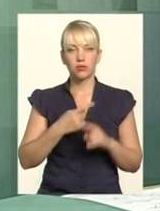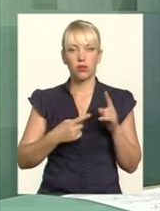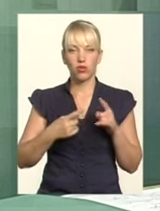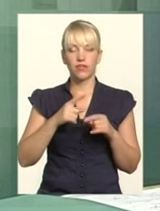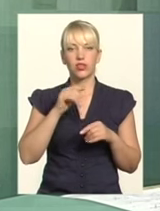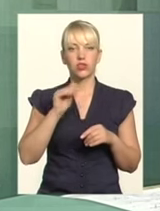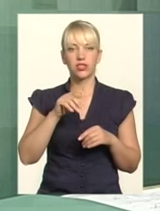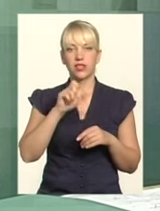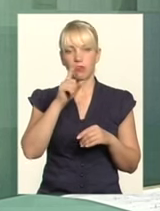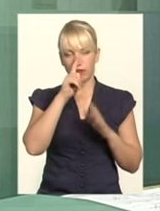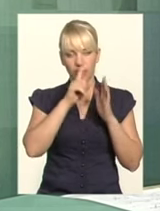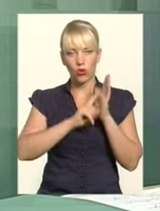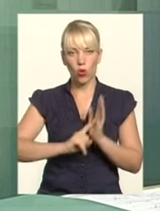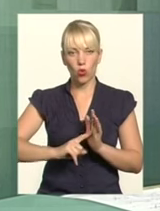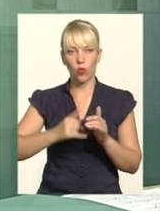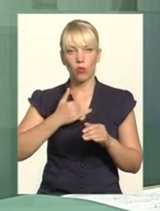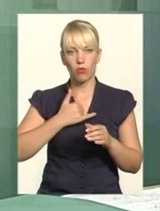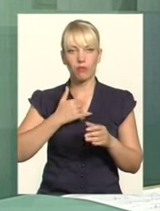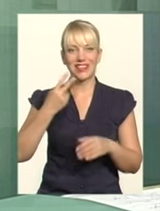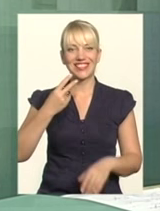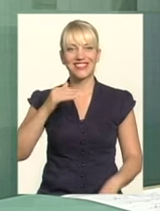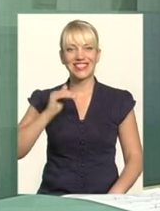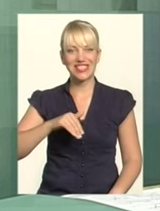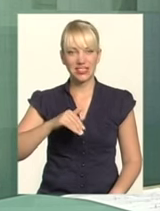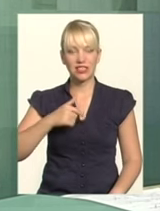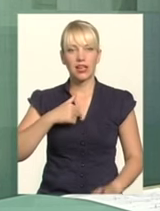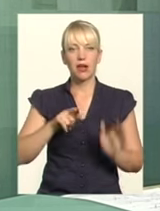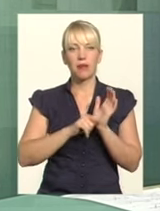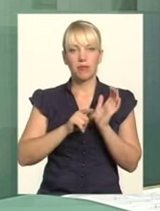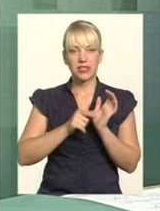за півроку у мене набігає 20 тисяч.